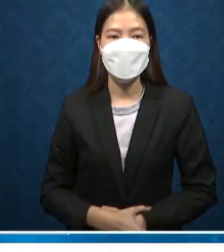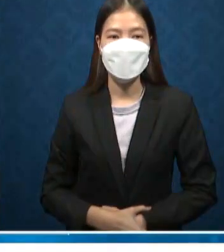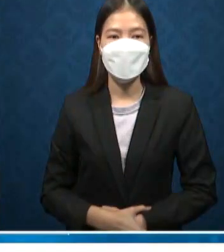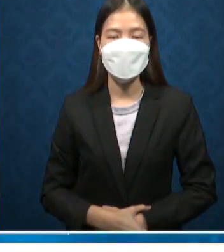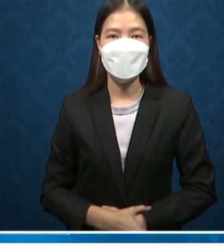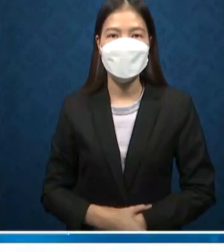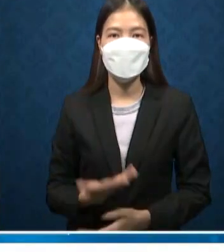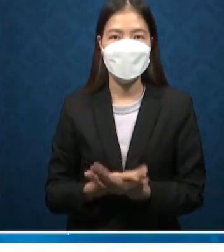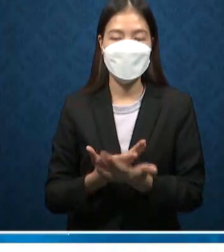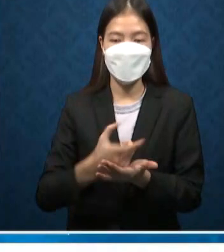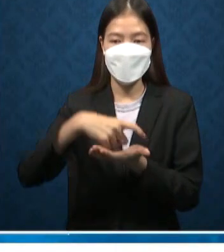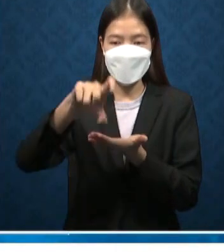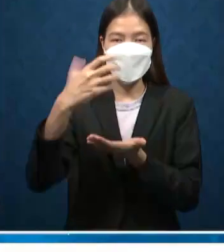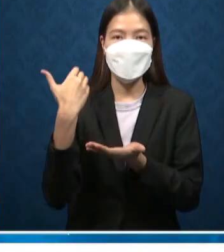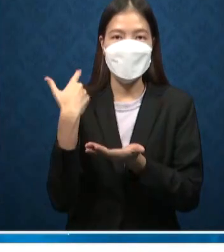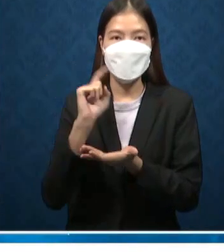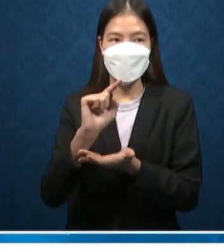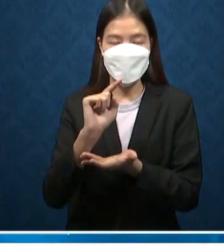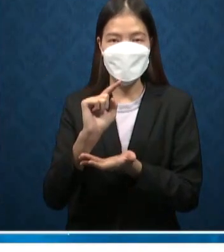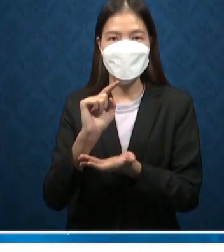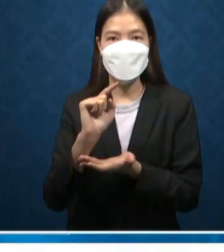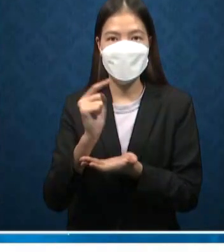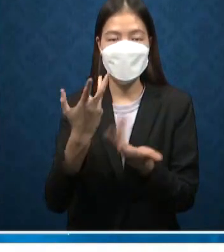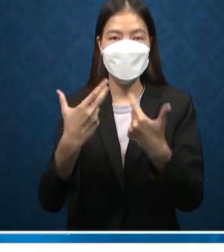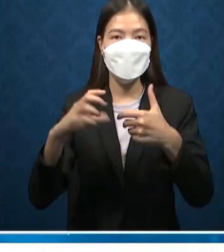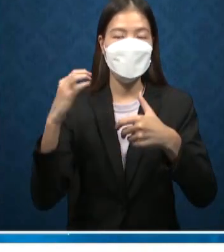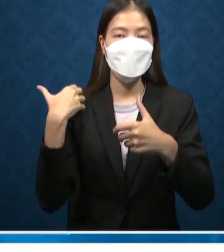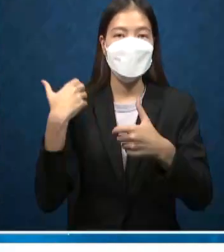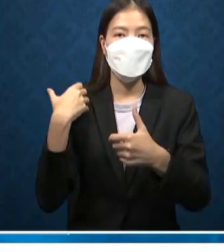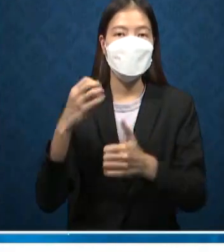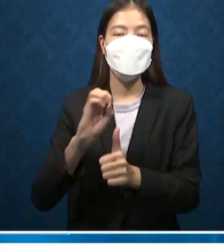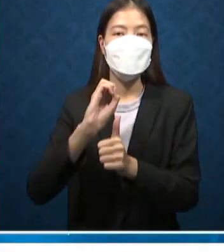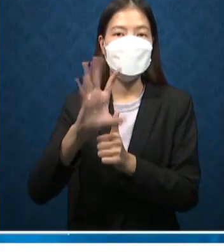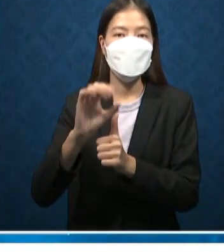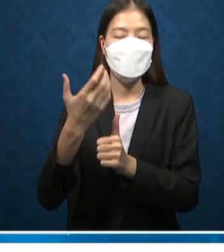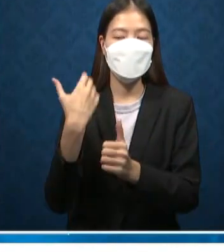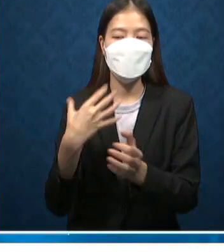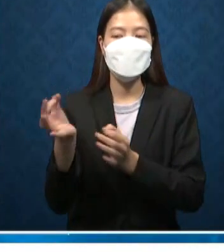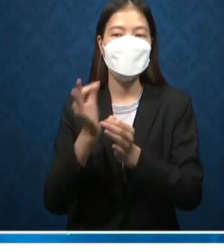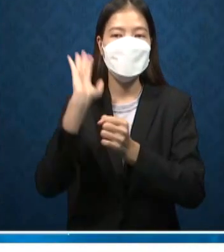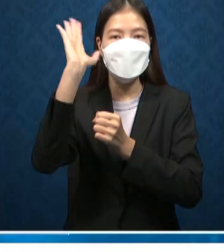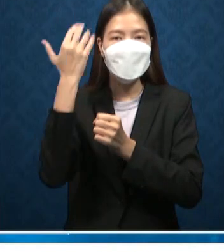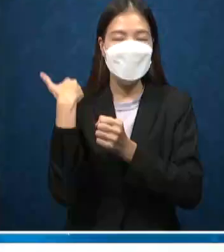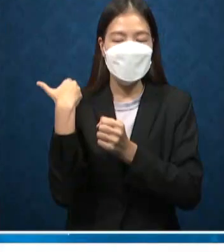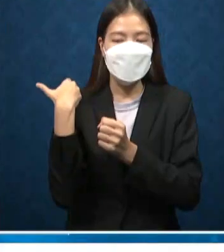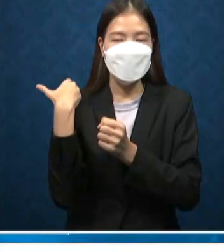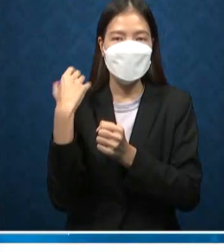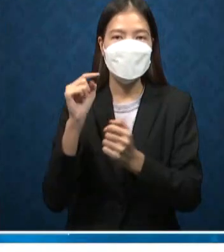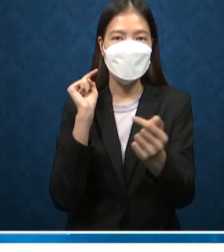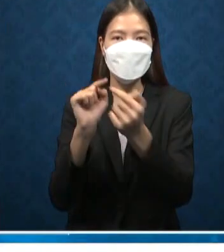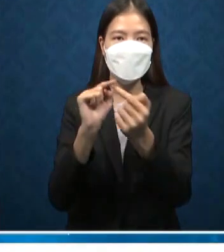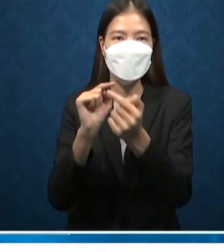านการโอนที่สำมันได้นำเสนอต่อคณะรัฐมนตรีนะครับคณะกรรมการติดตามการบริหารงาน